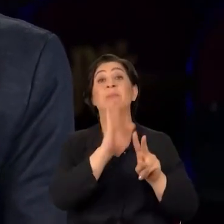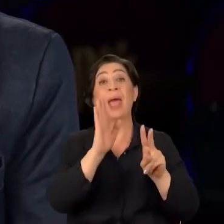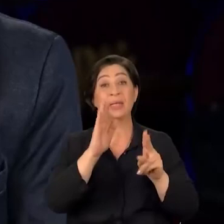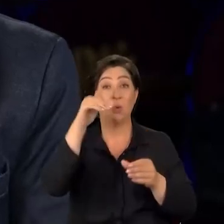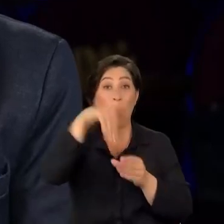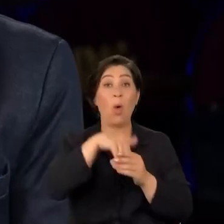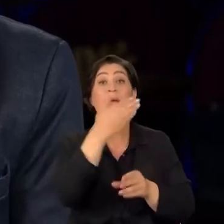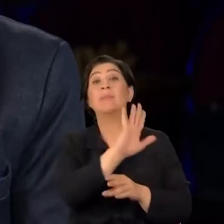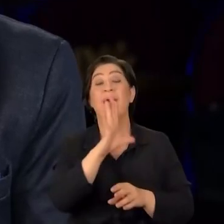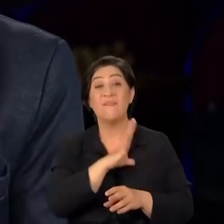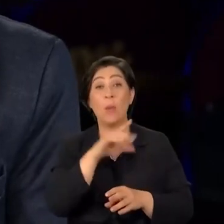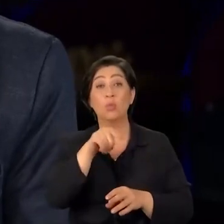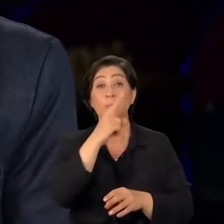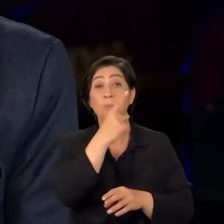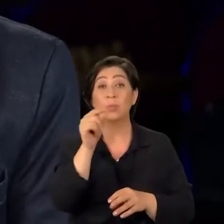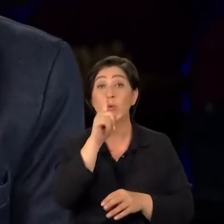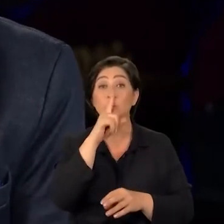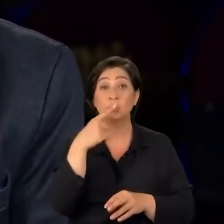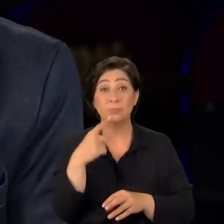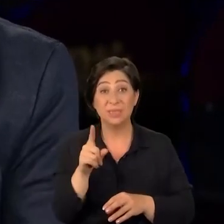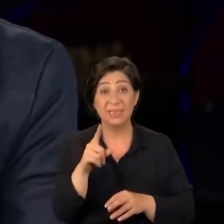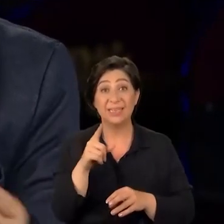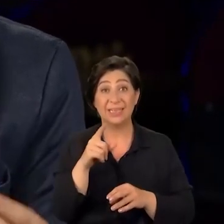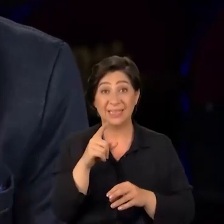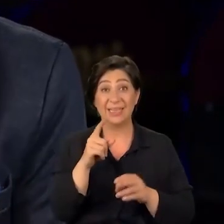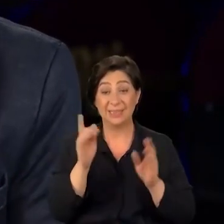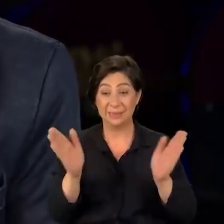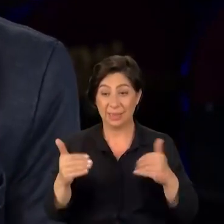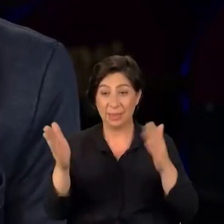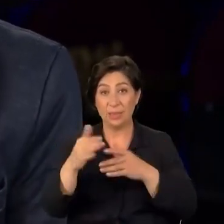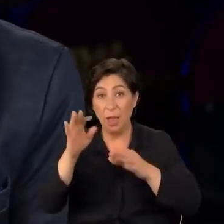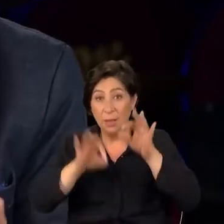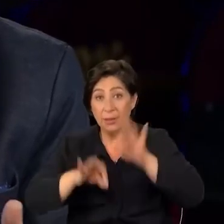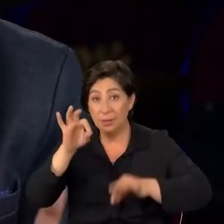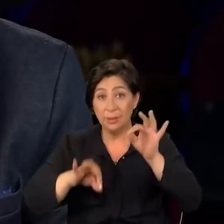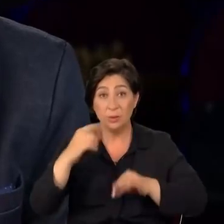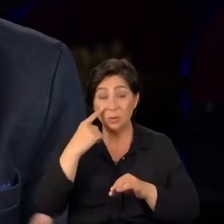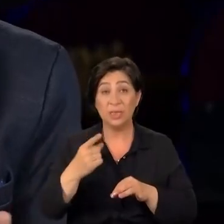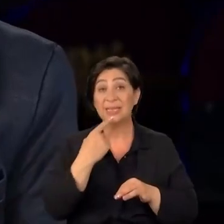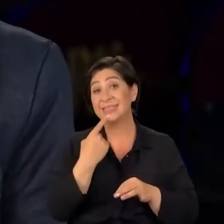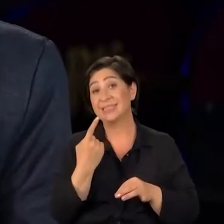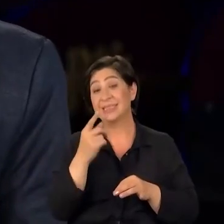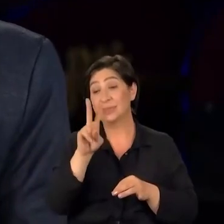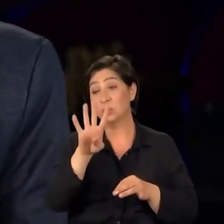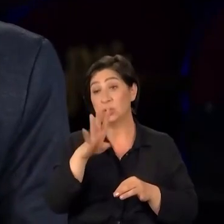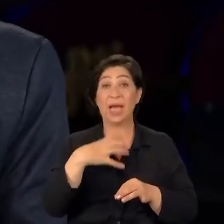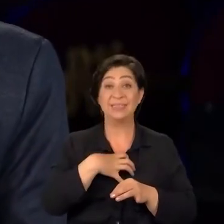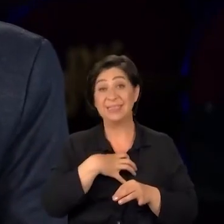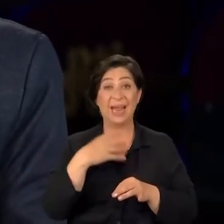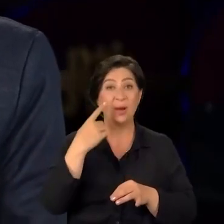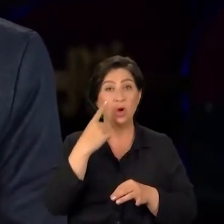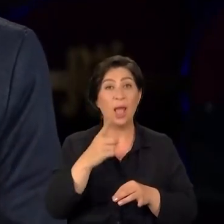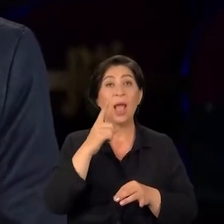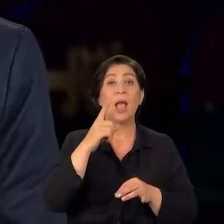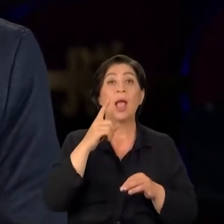var. Bunların 1 milyon 100 bini örneğin TEPAV'ın sandık analizine göre geçen 24 Haziran genel seçimlerinde